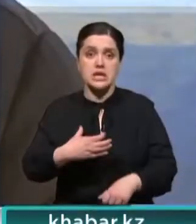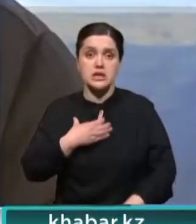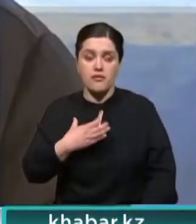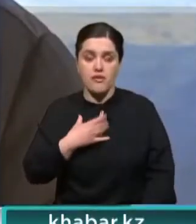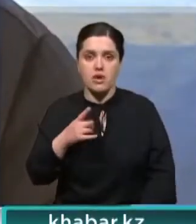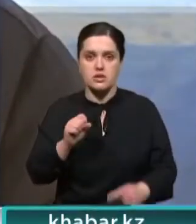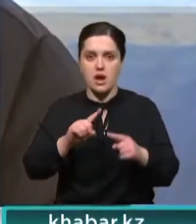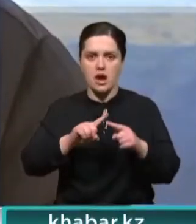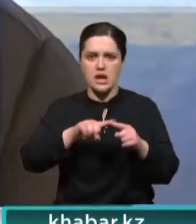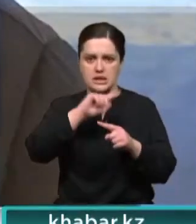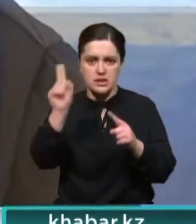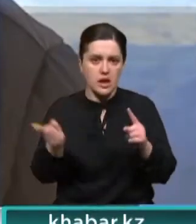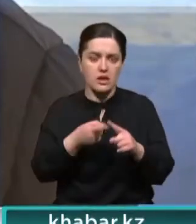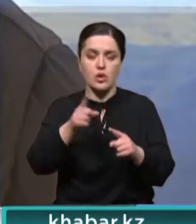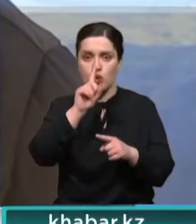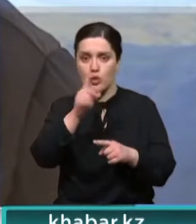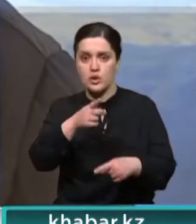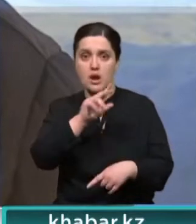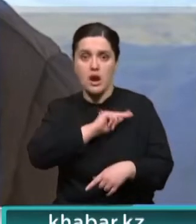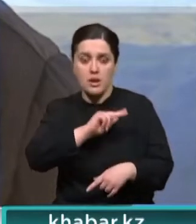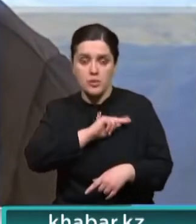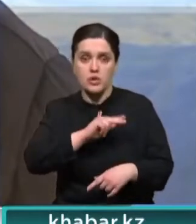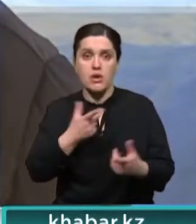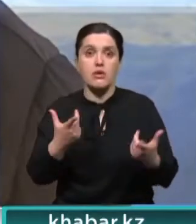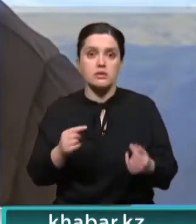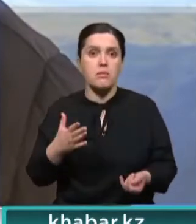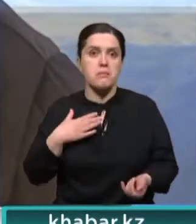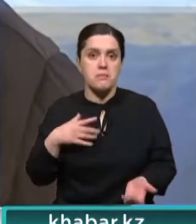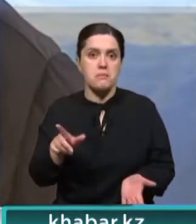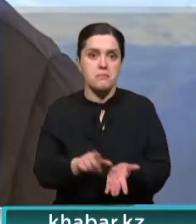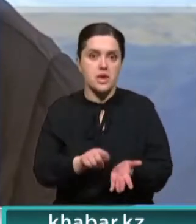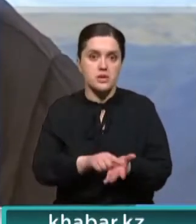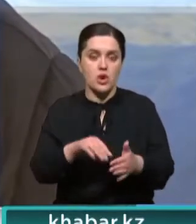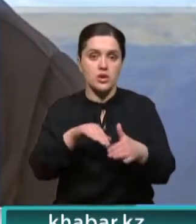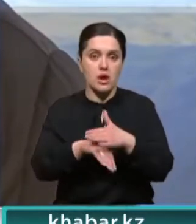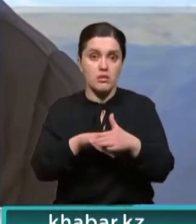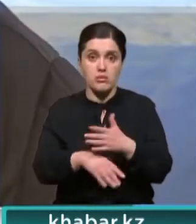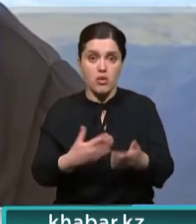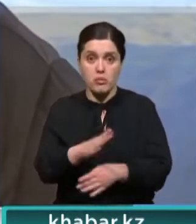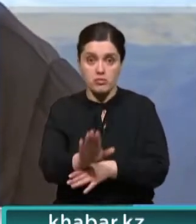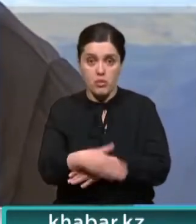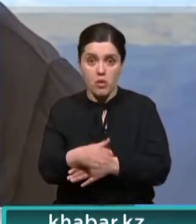целый год, работая целый год, вот где мои пенсионные накопления? Начисление. Вот